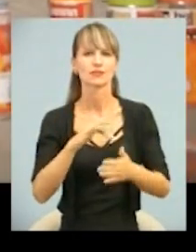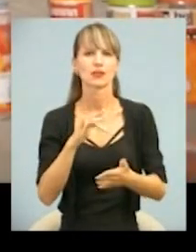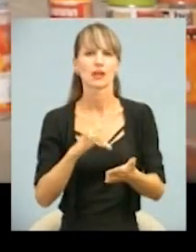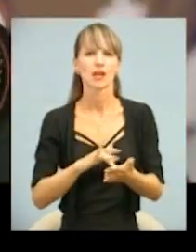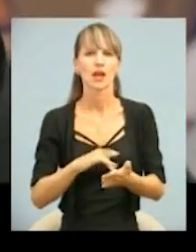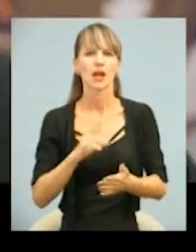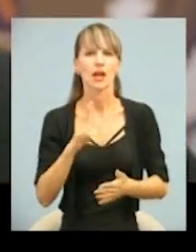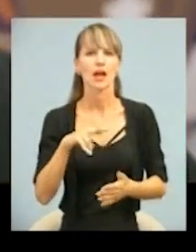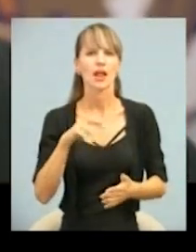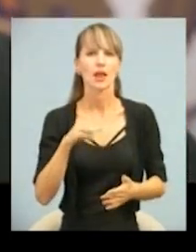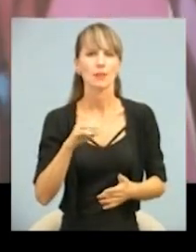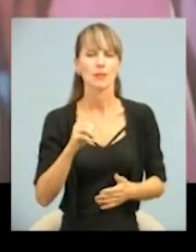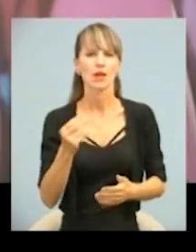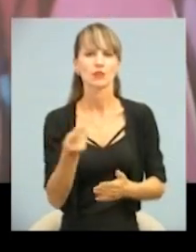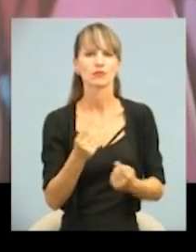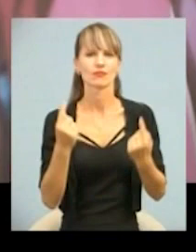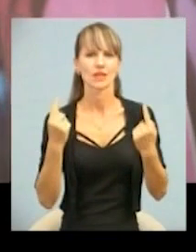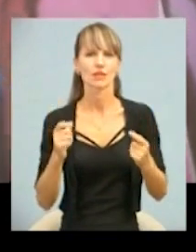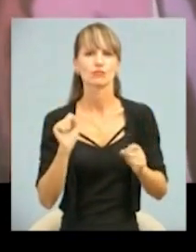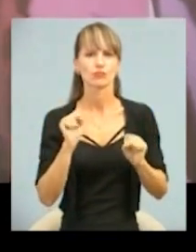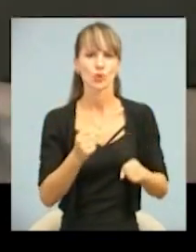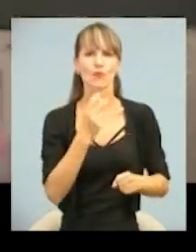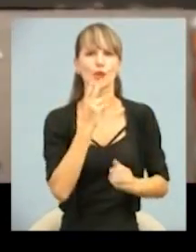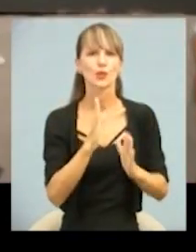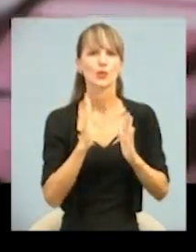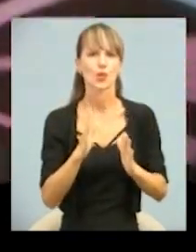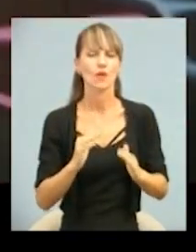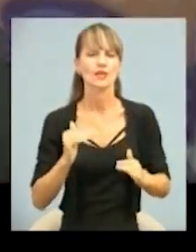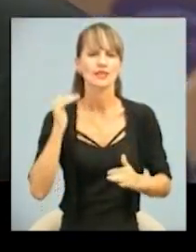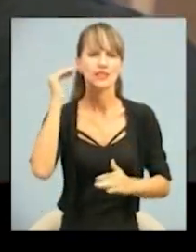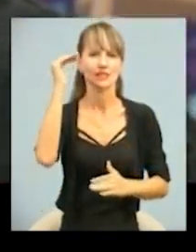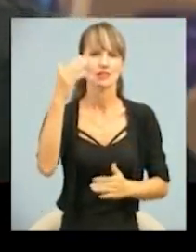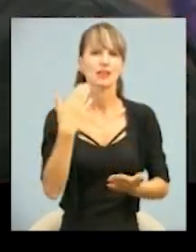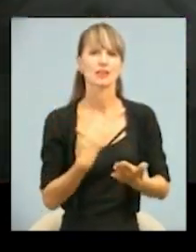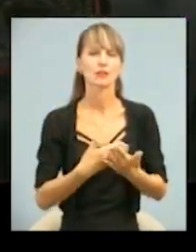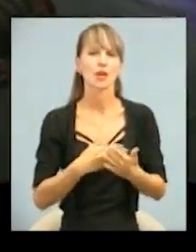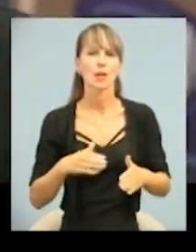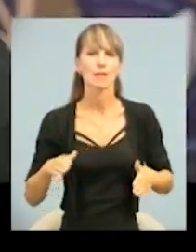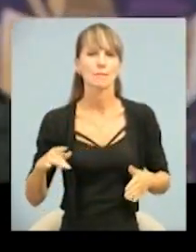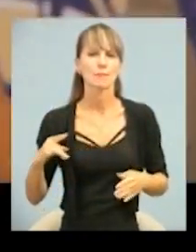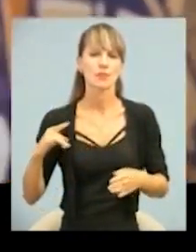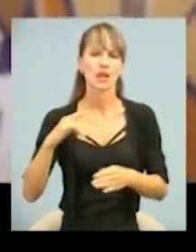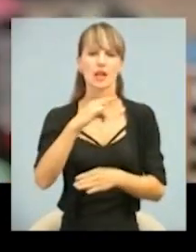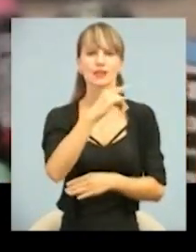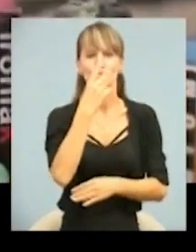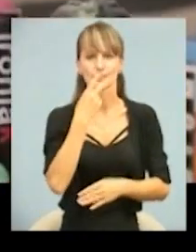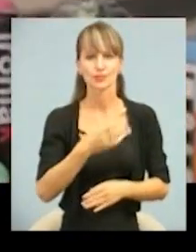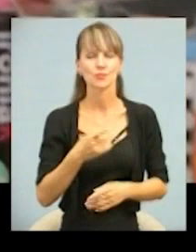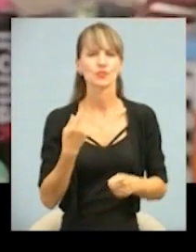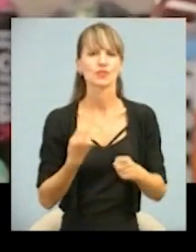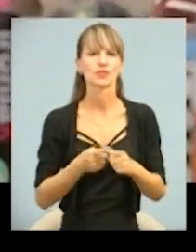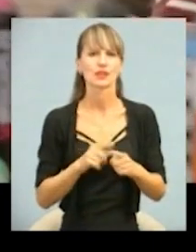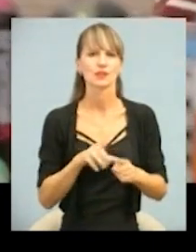містечку Клепе. Малюнок настільки великий, що його можна побачити тільки з висоти, наприклад, пролітаючи над ним на літаку.